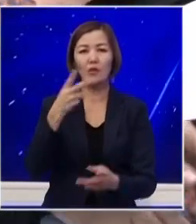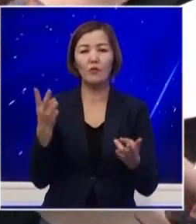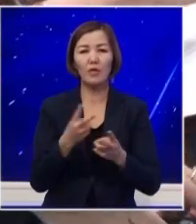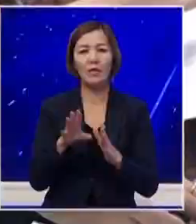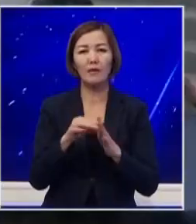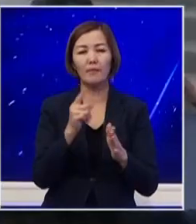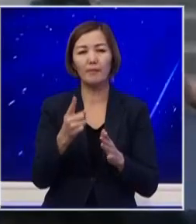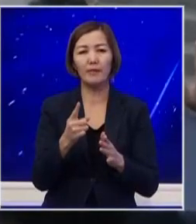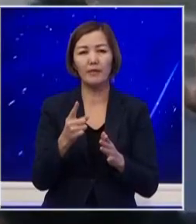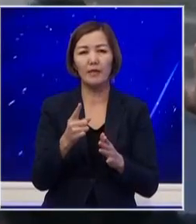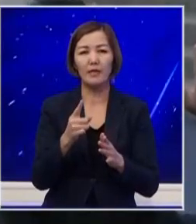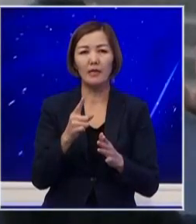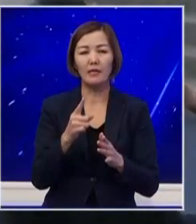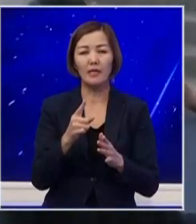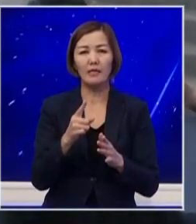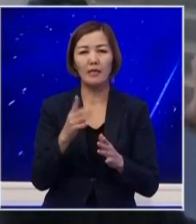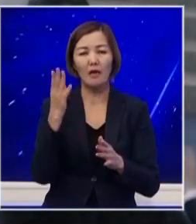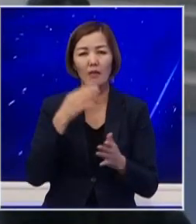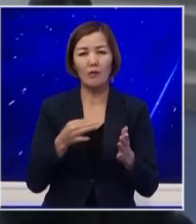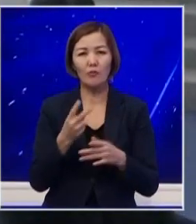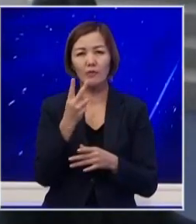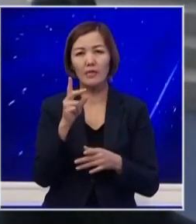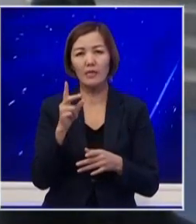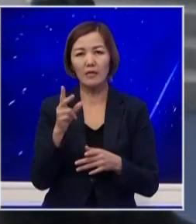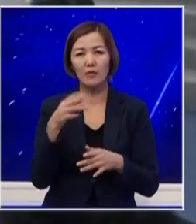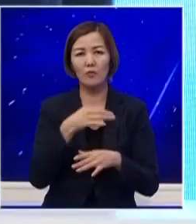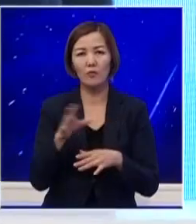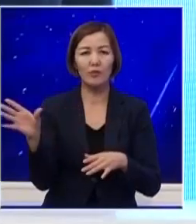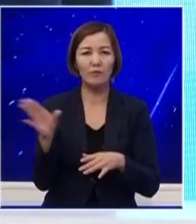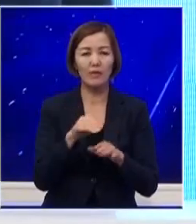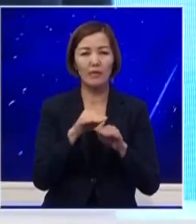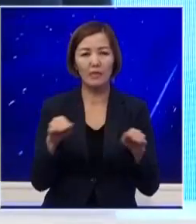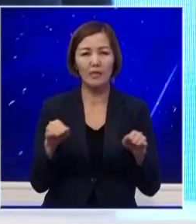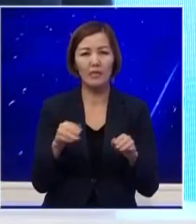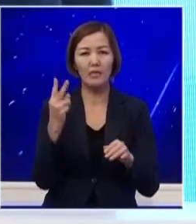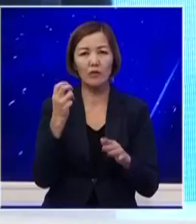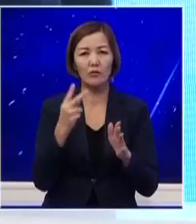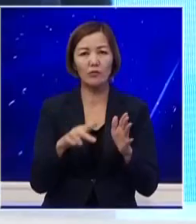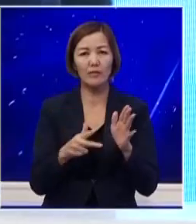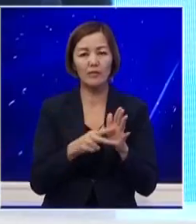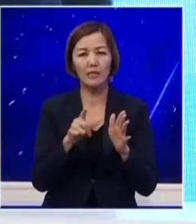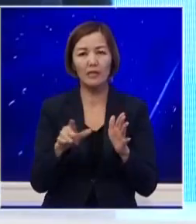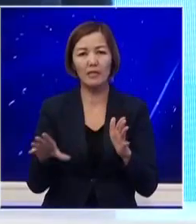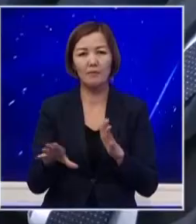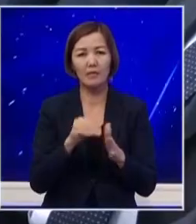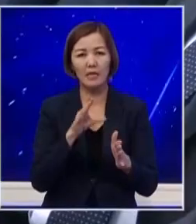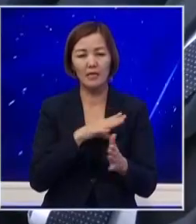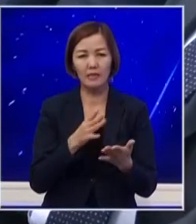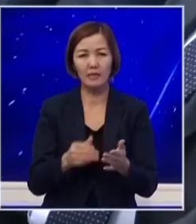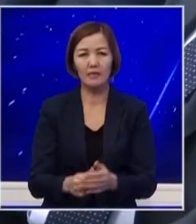бір мандаттық округтер бойынша мәжіліске Алматы облысынан 2, өңірдегі барлық деңгейдегі мәслихаттарға 228 депутат